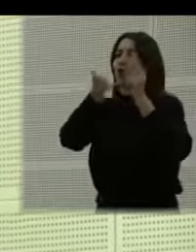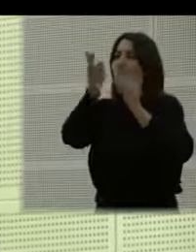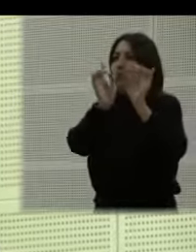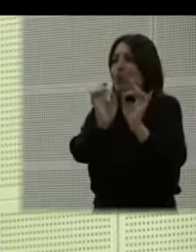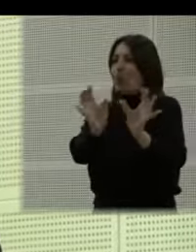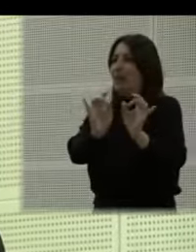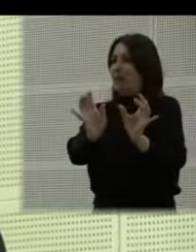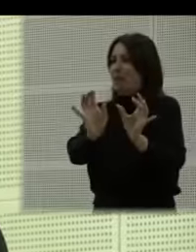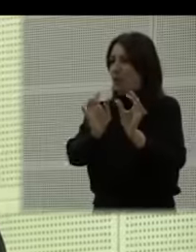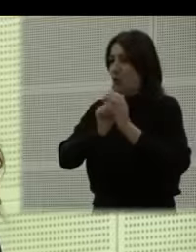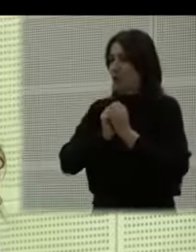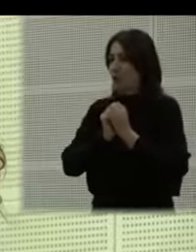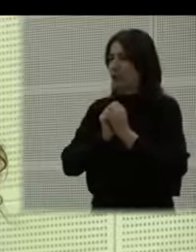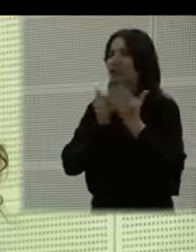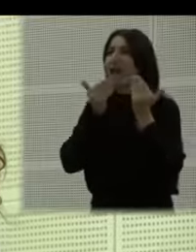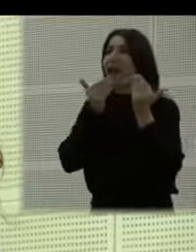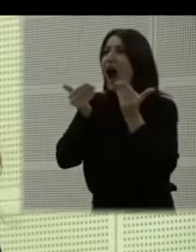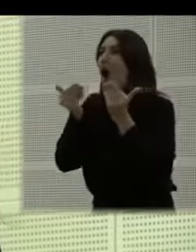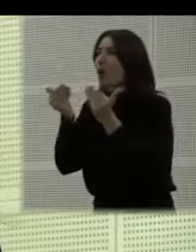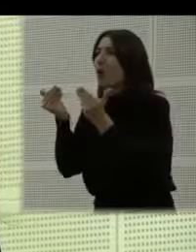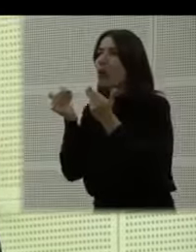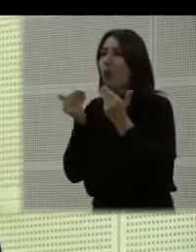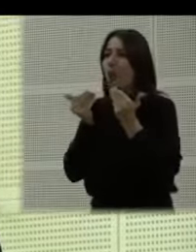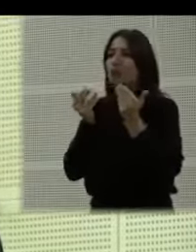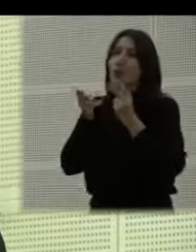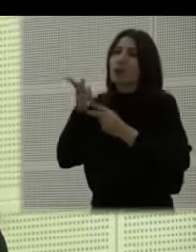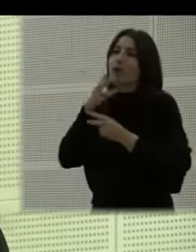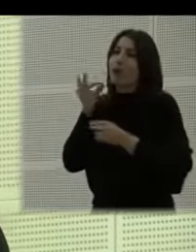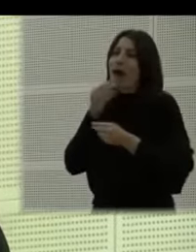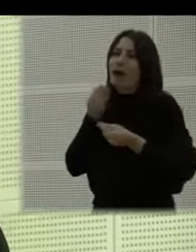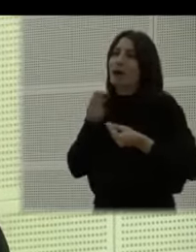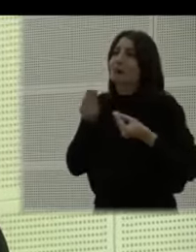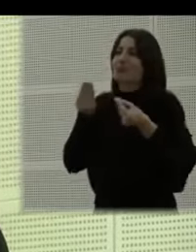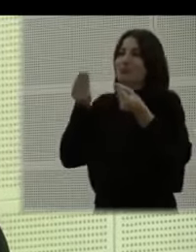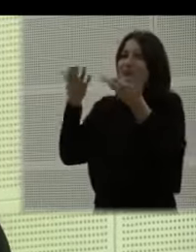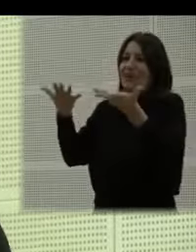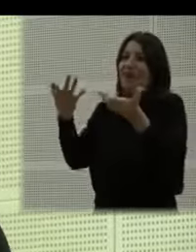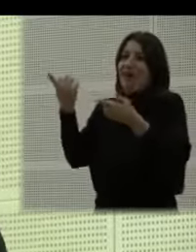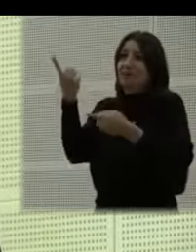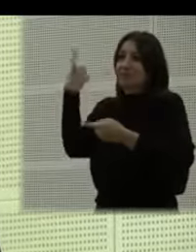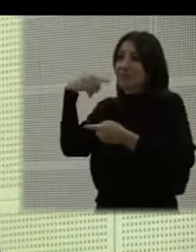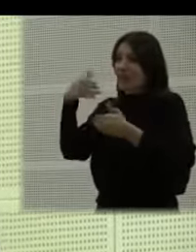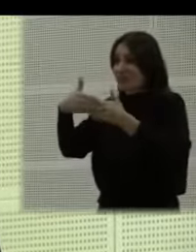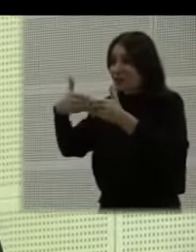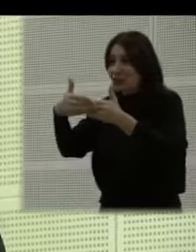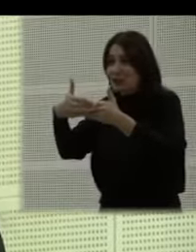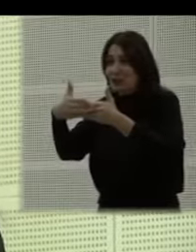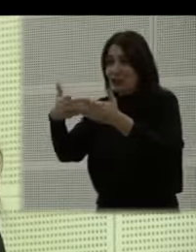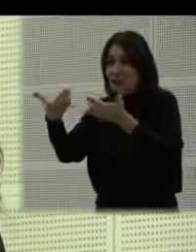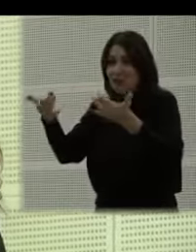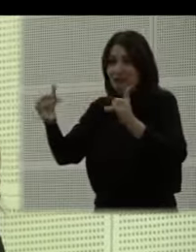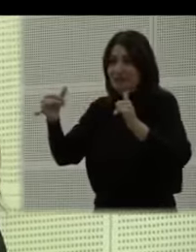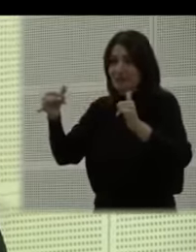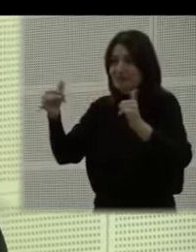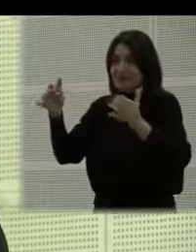Quindi l'augurio più bello che posso farvi anche per le vacanze e le